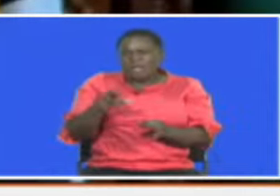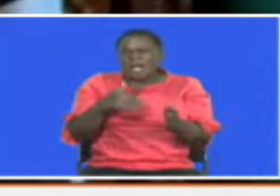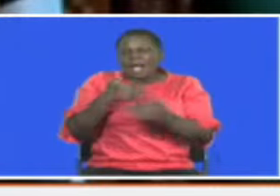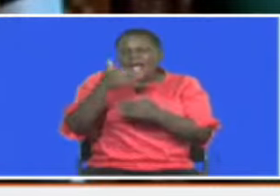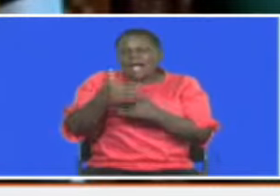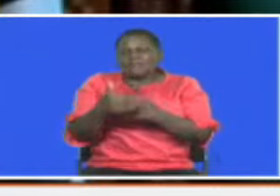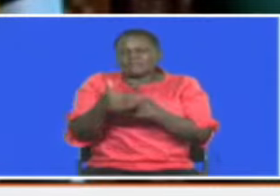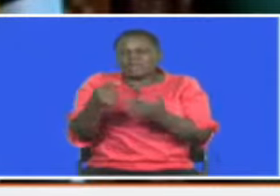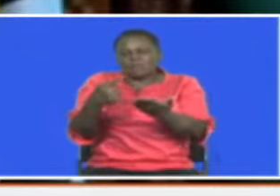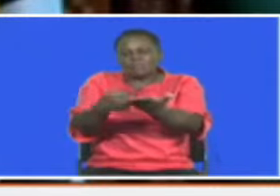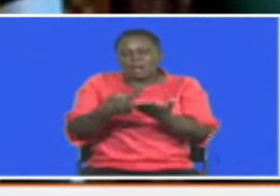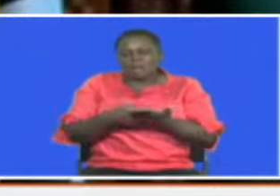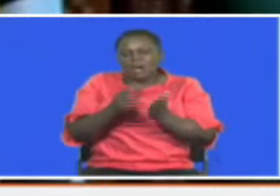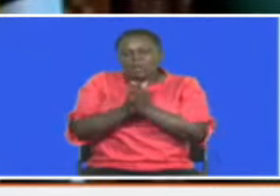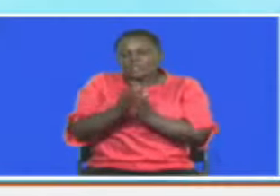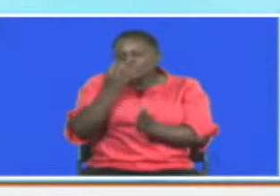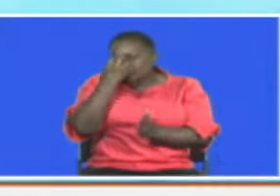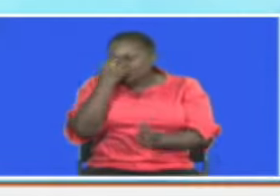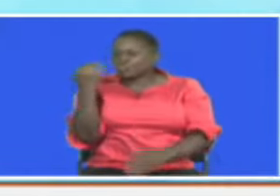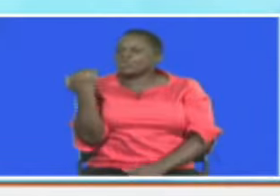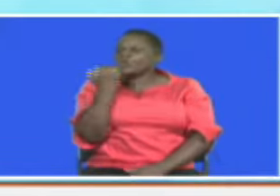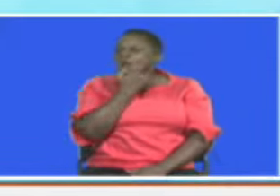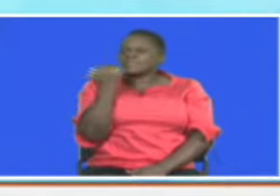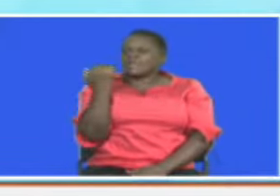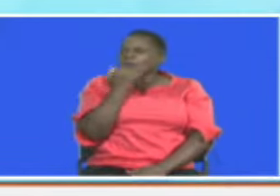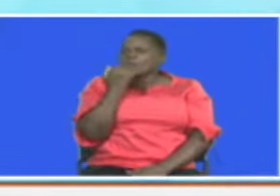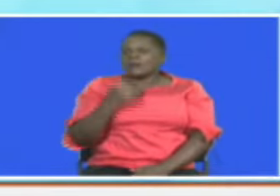baada ya majadiliano Na Ruto na